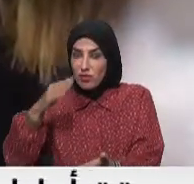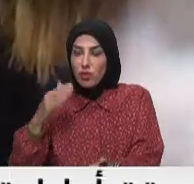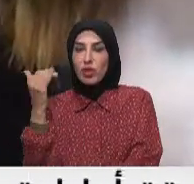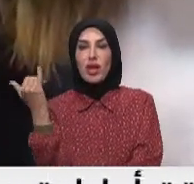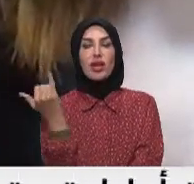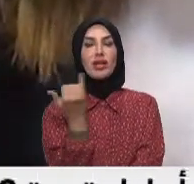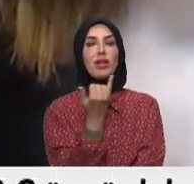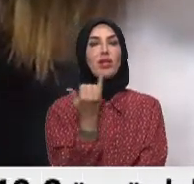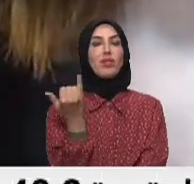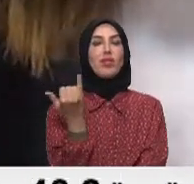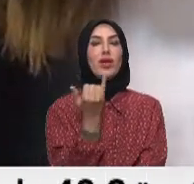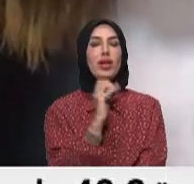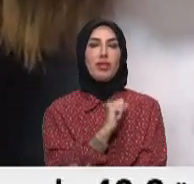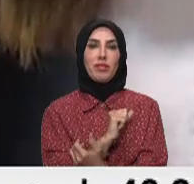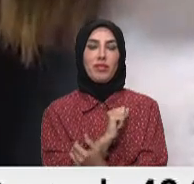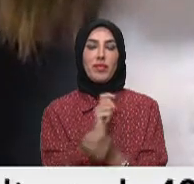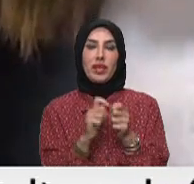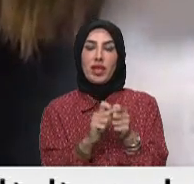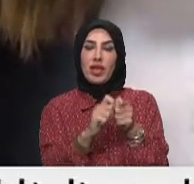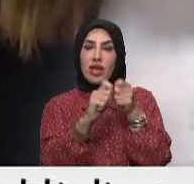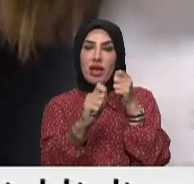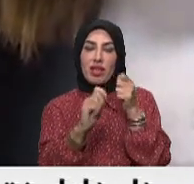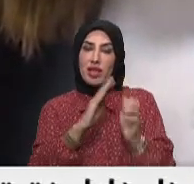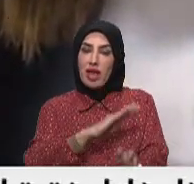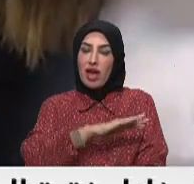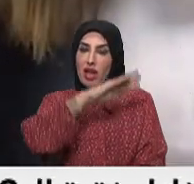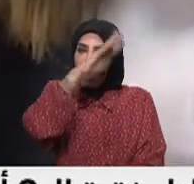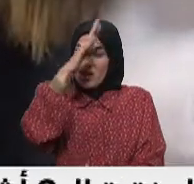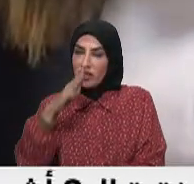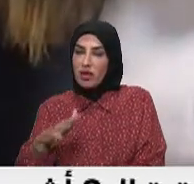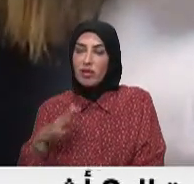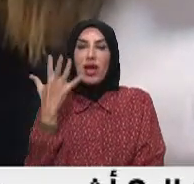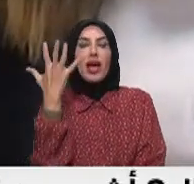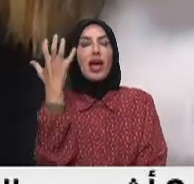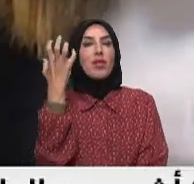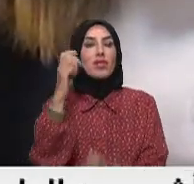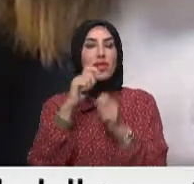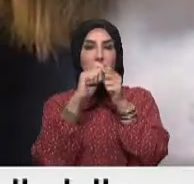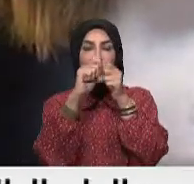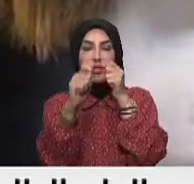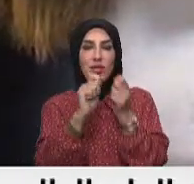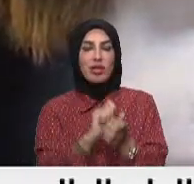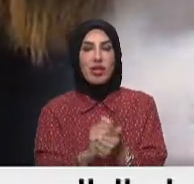تلة تبعد عن سطح الأرض أكثر من 500 متر. أيضا